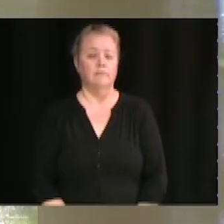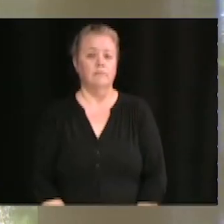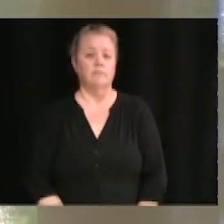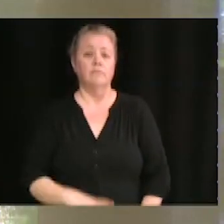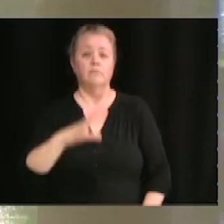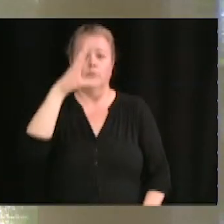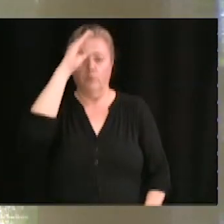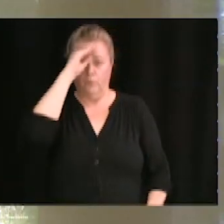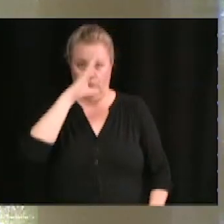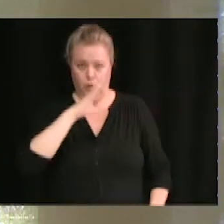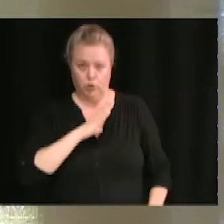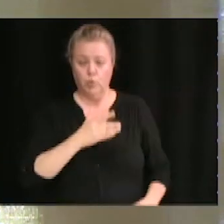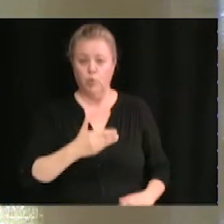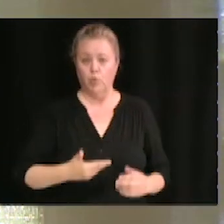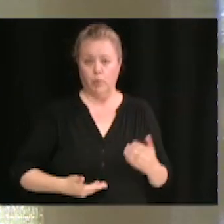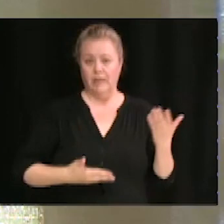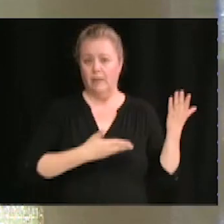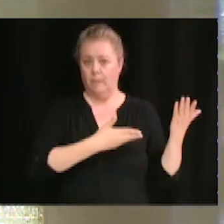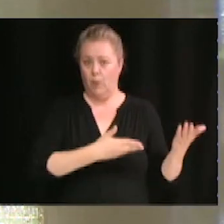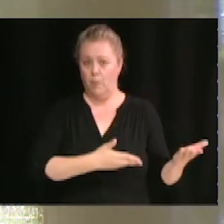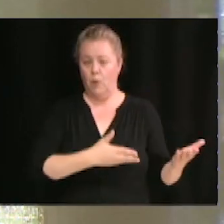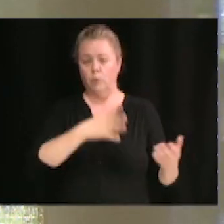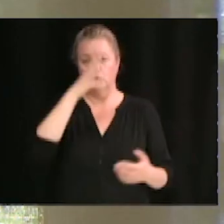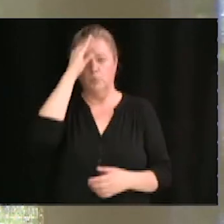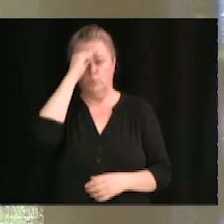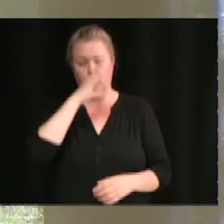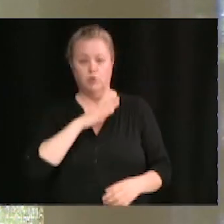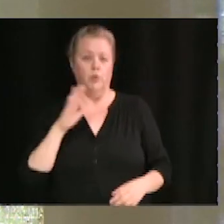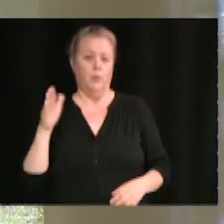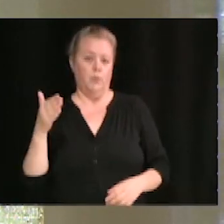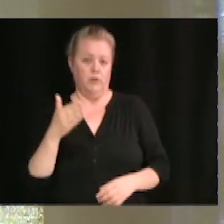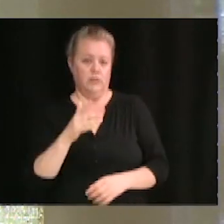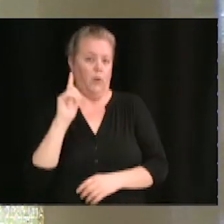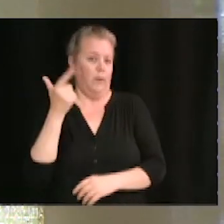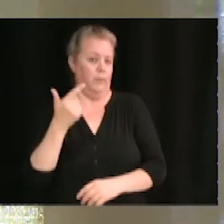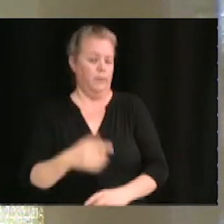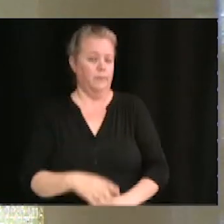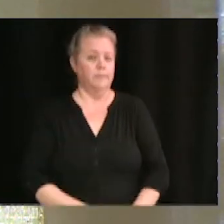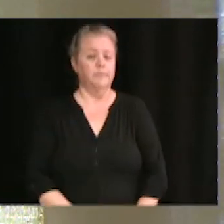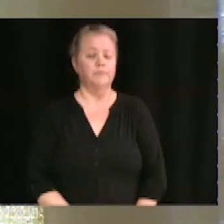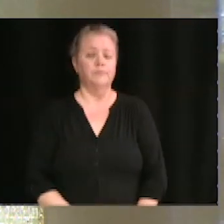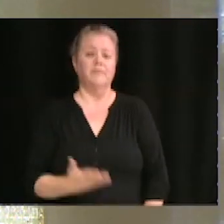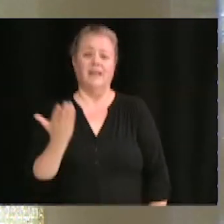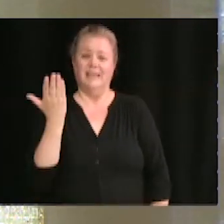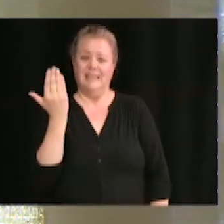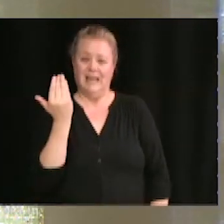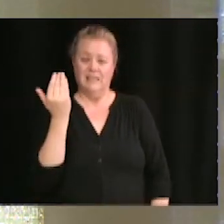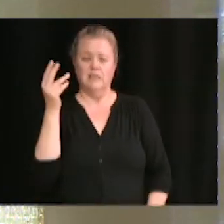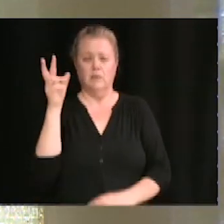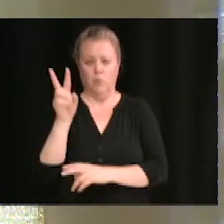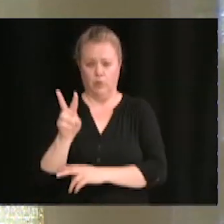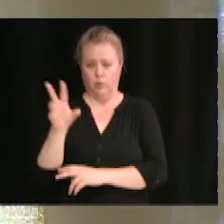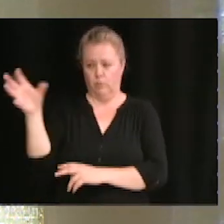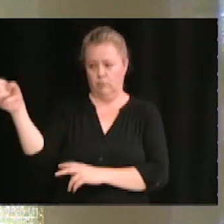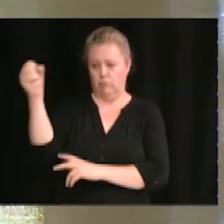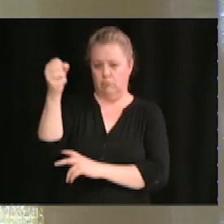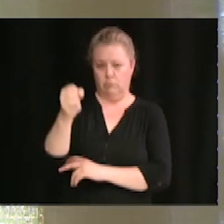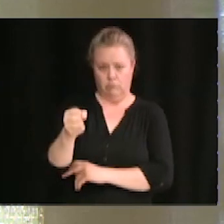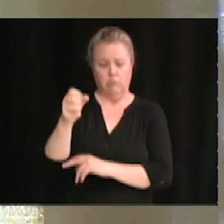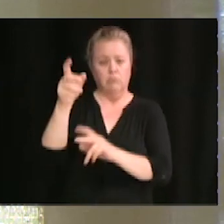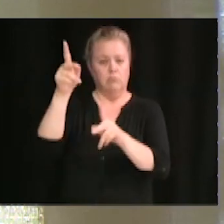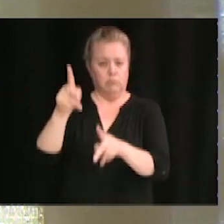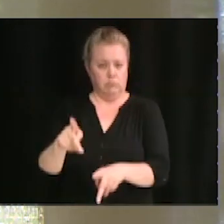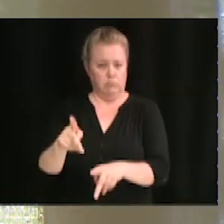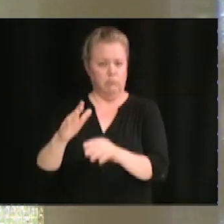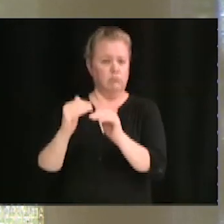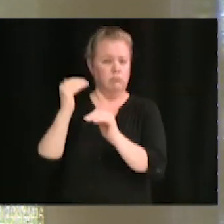M. Côté, merci. Et M. Poisson. 15.2. Embauche d'une personne au poste cadre de